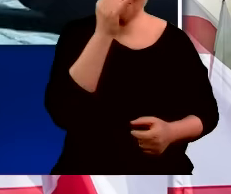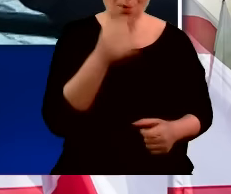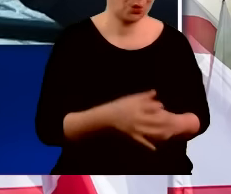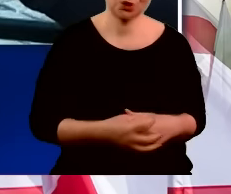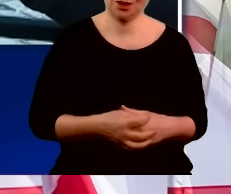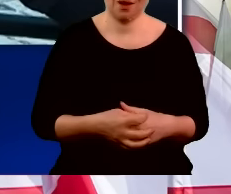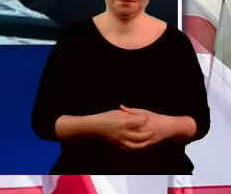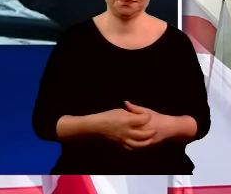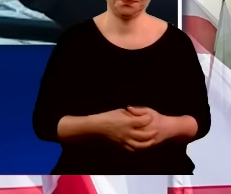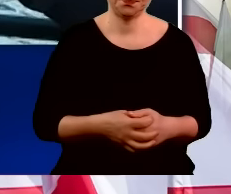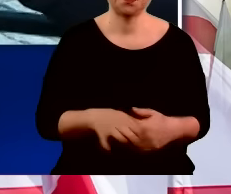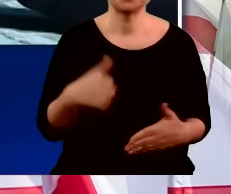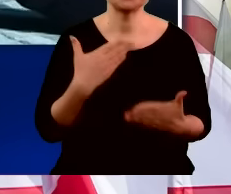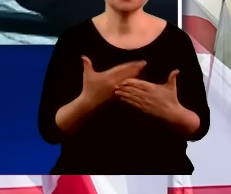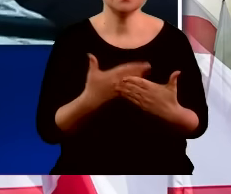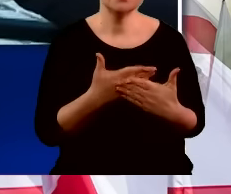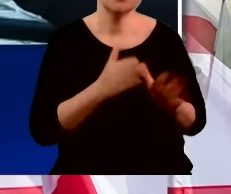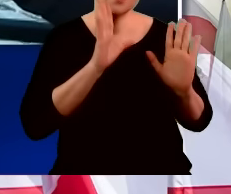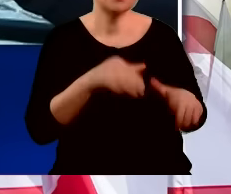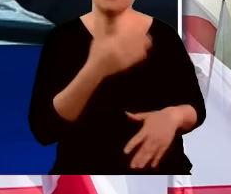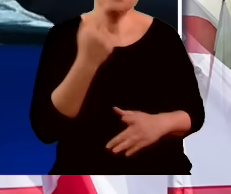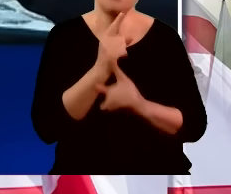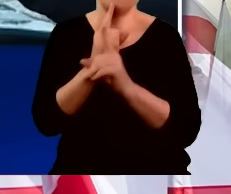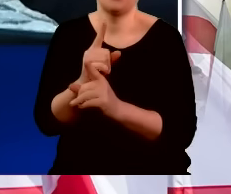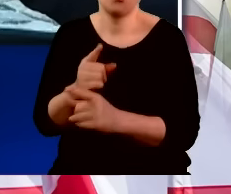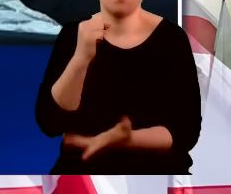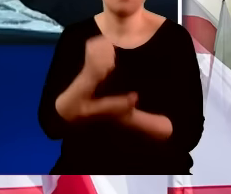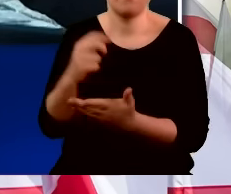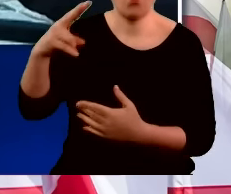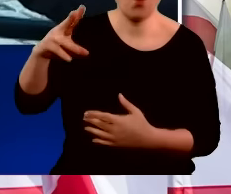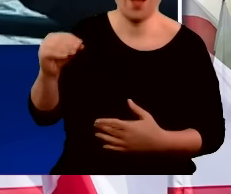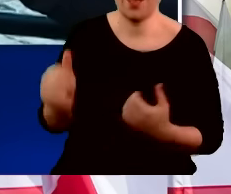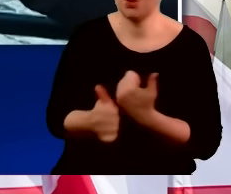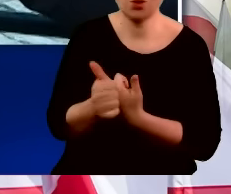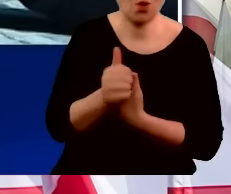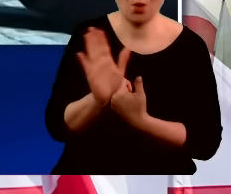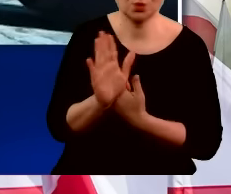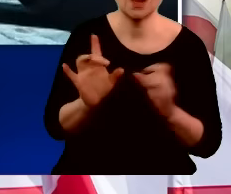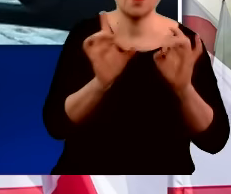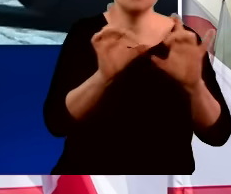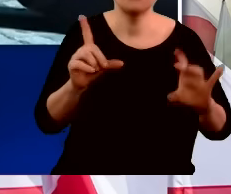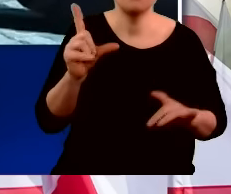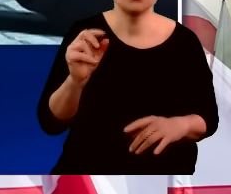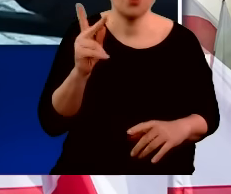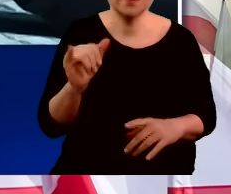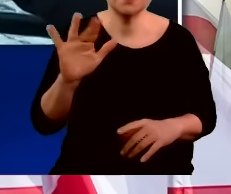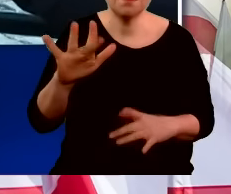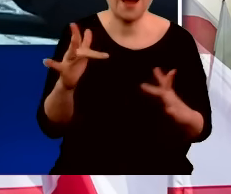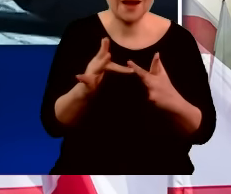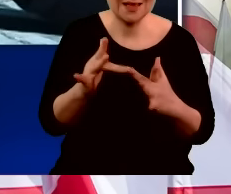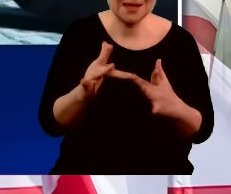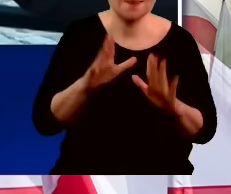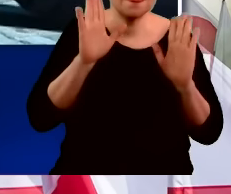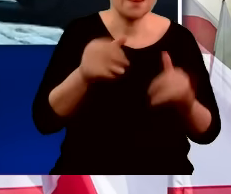dlatego że to nawet nie wynika z tego prawa europejskiego. Ale to profesor Piotrowski ma rację. Nawet jeżeli przyjmiemy, że